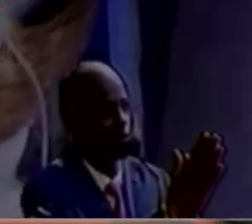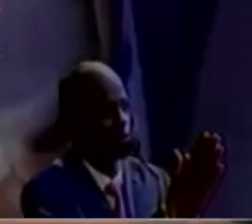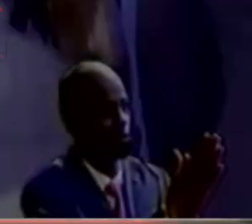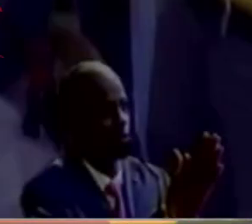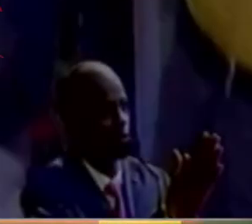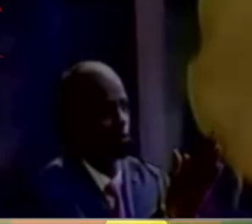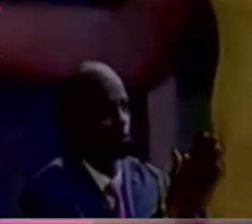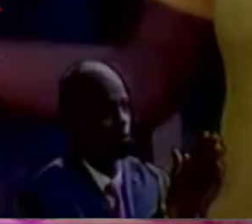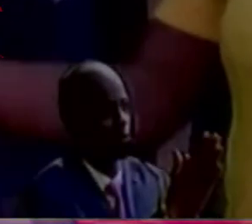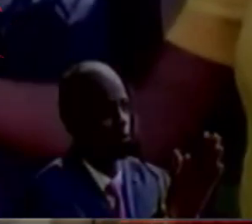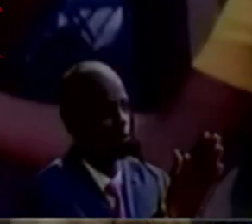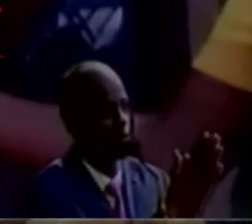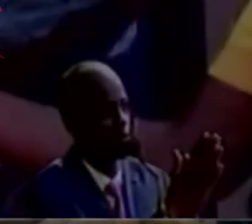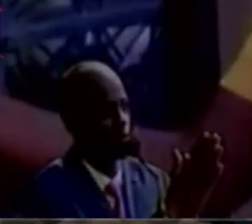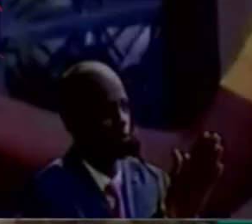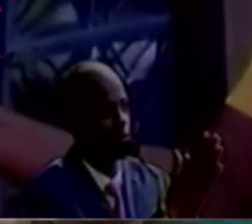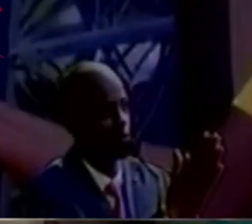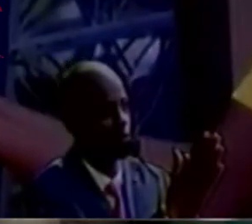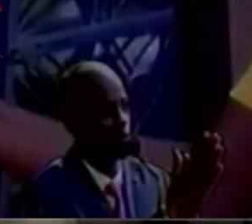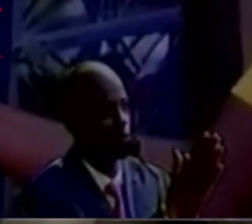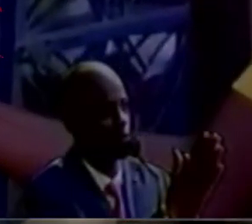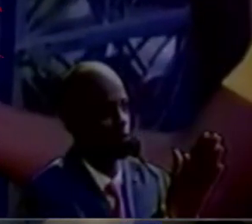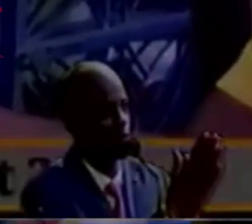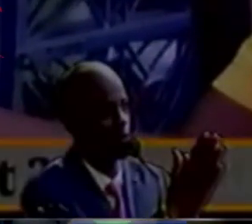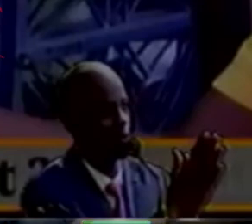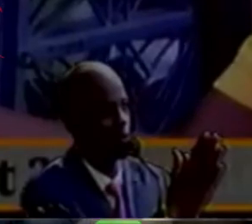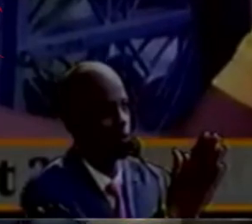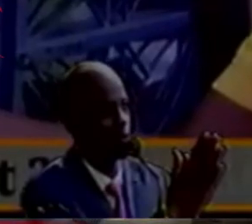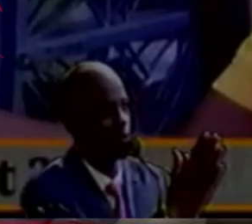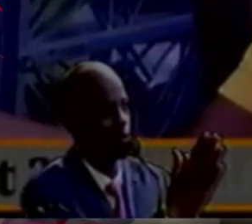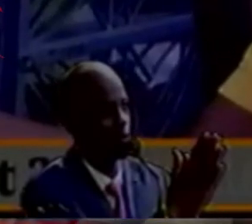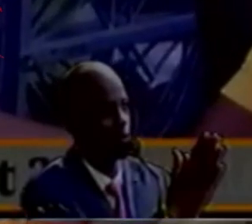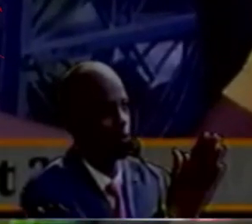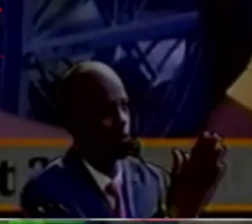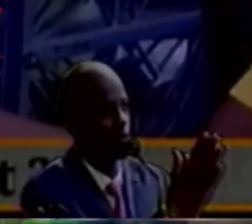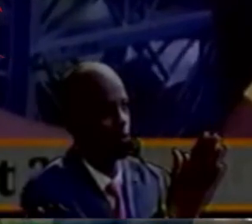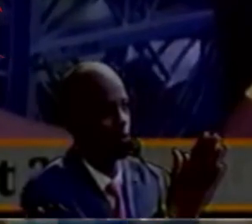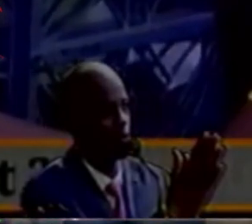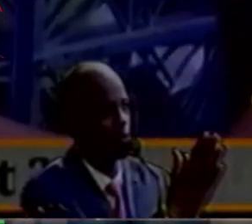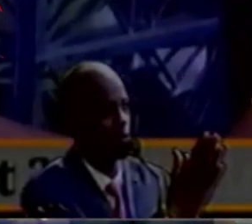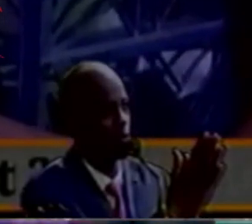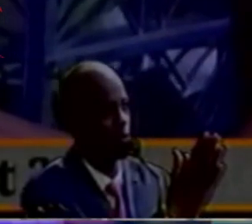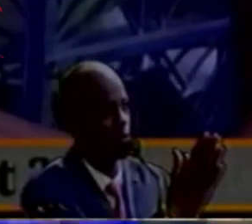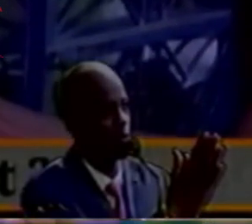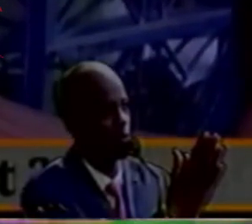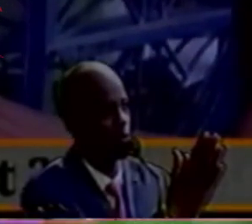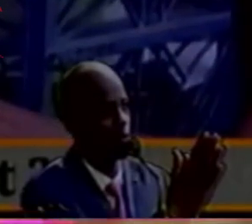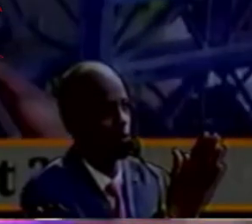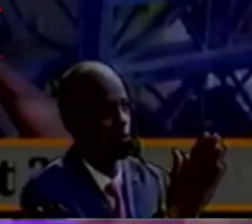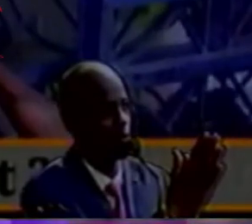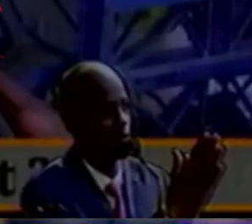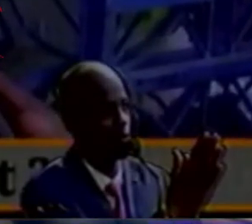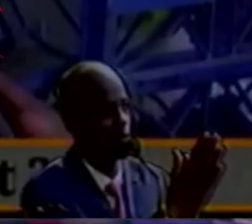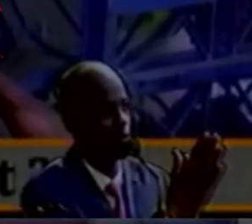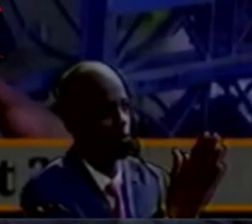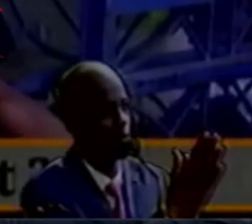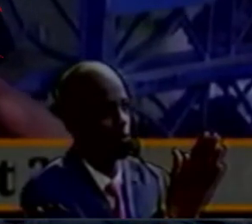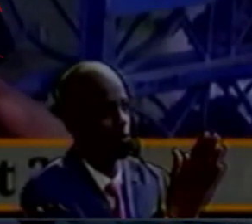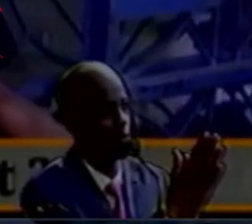compris dans l'arrière, qu'il a rendu? 4h du matin. 4h pour 6h, pour